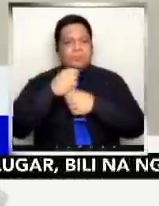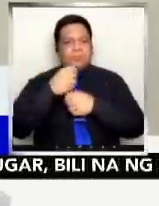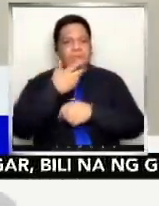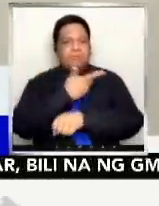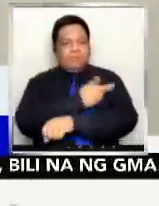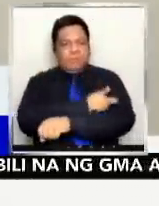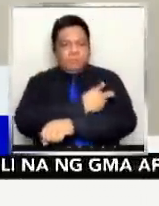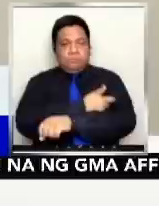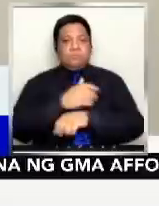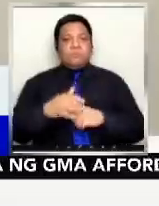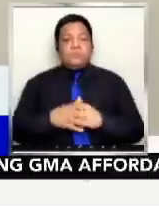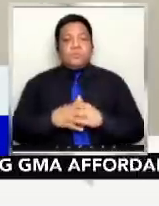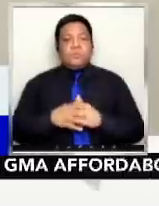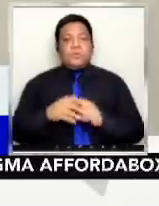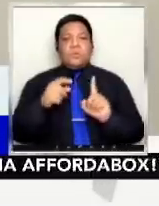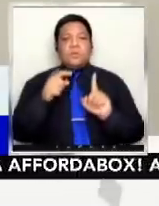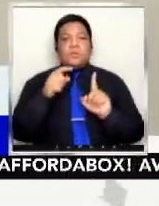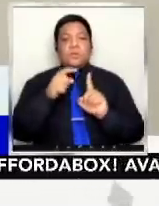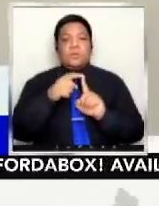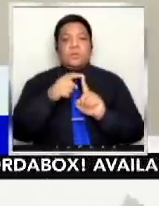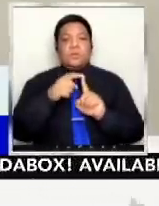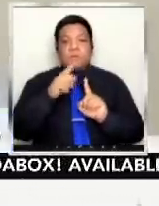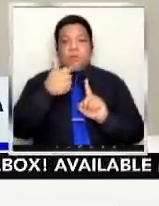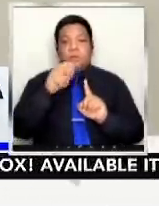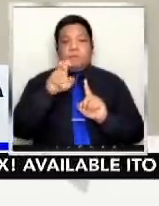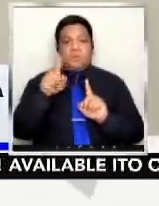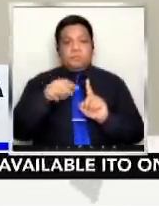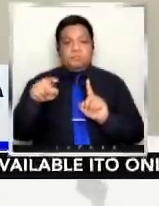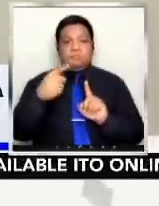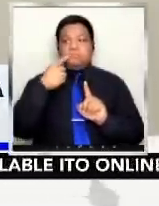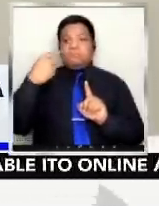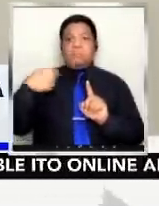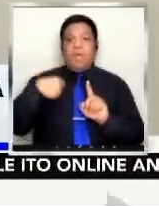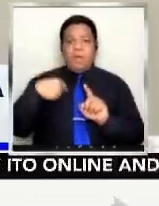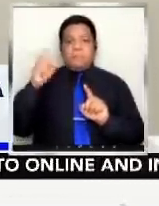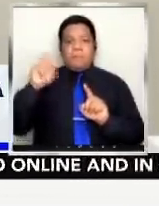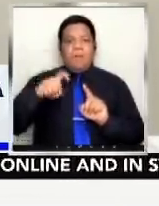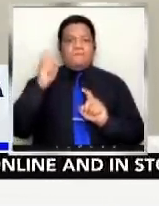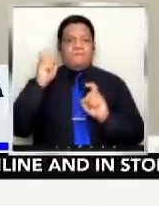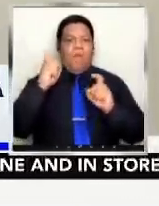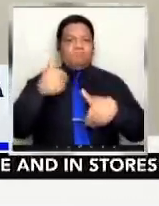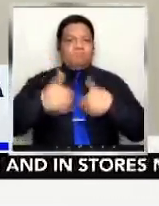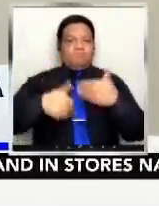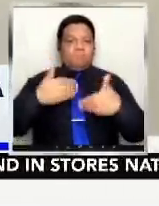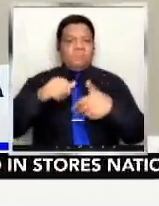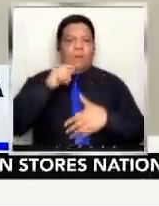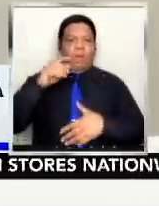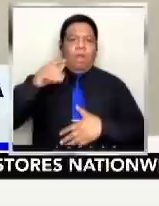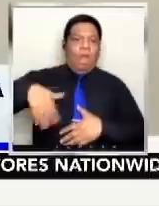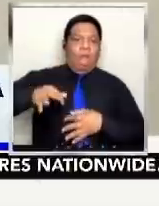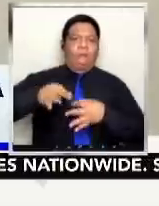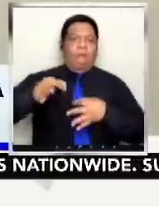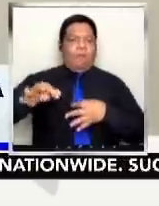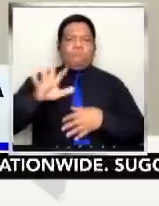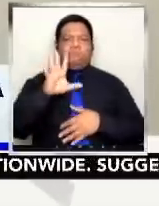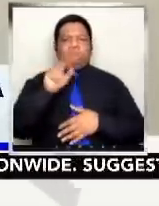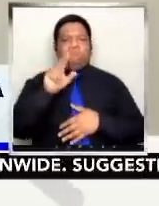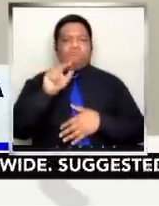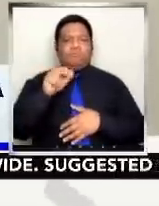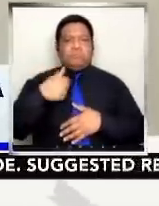pabilisin po yung proseso. Yun po ang kanyang directive na dapat wala pong delay para at least wala pong proceed na kinokontrol po natin